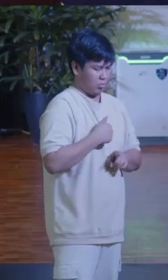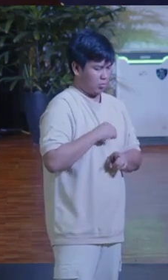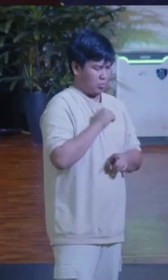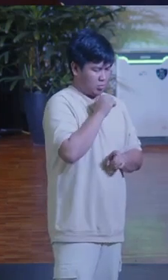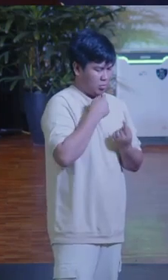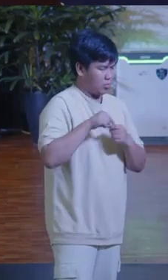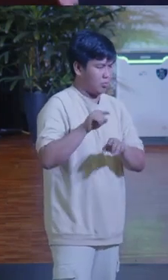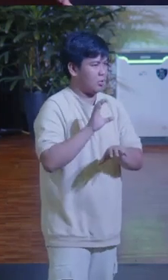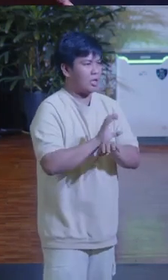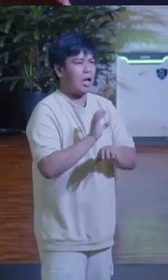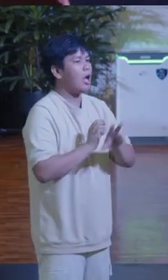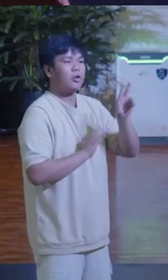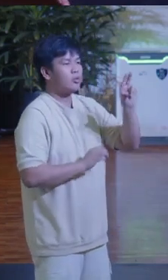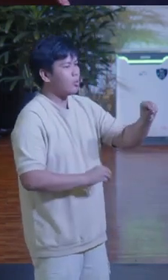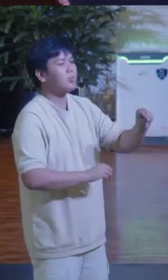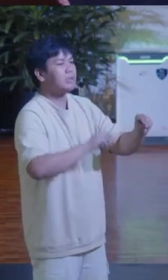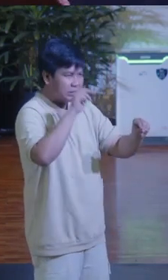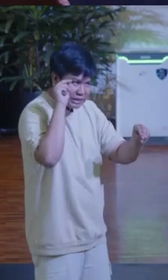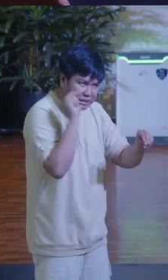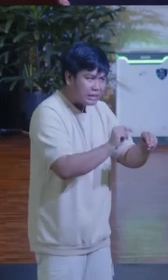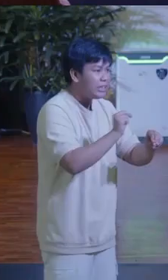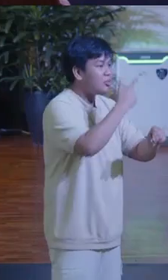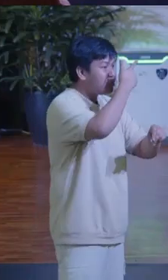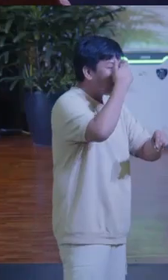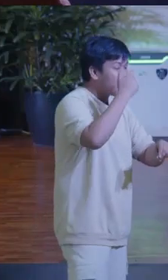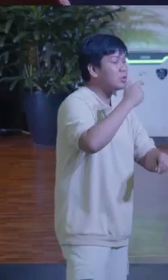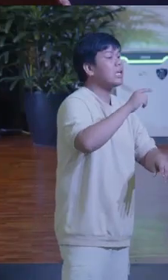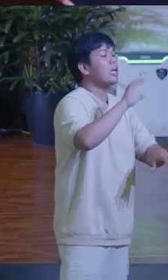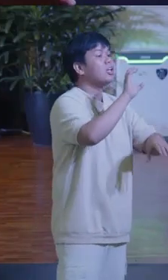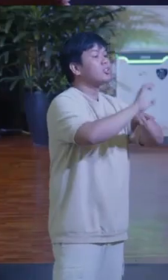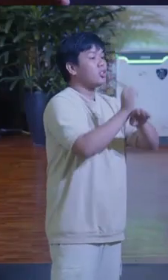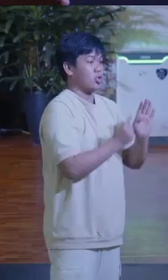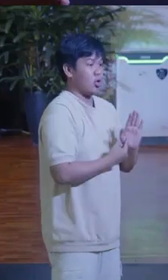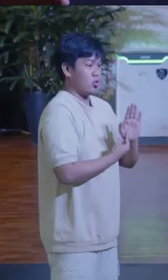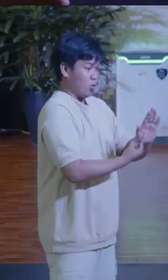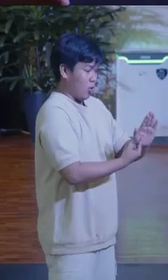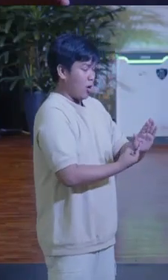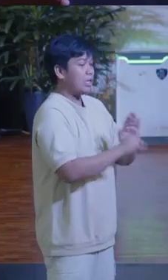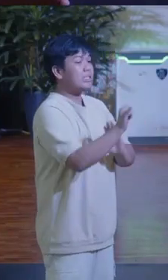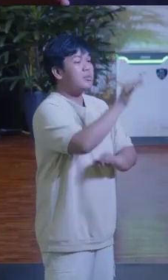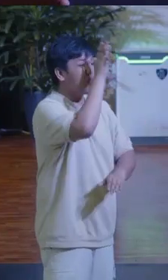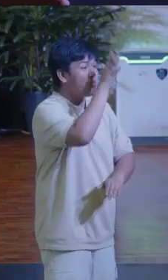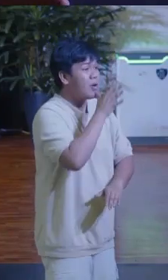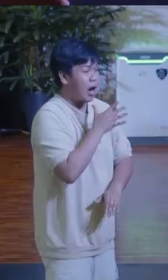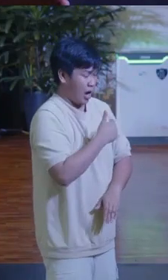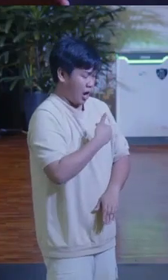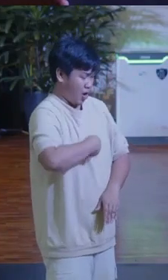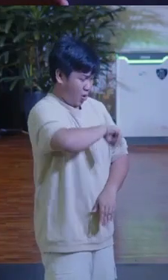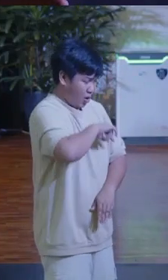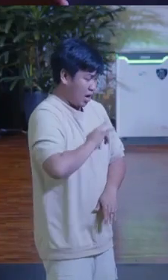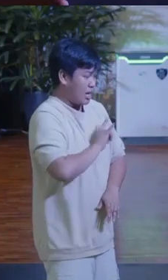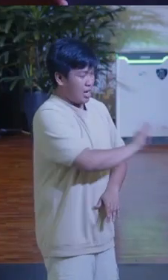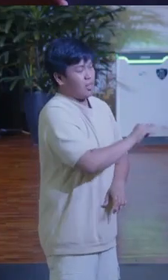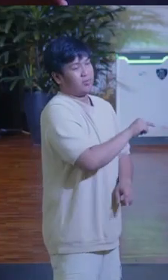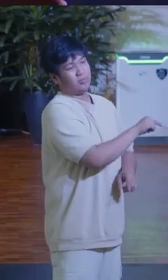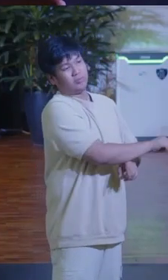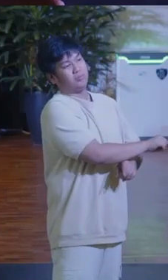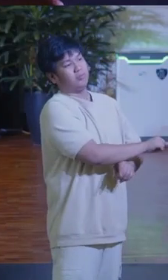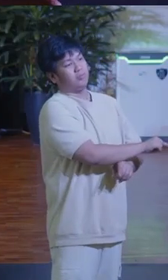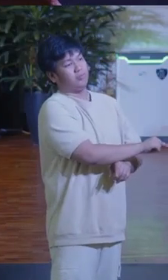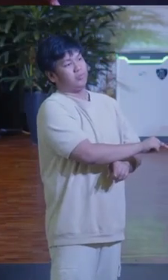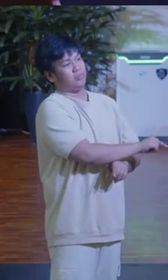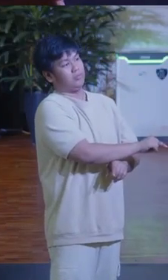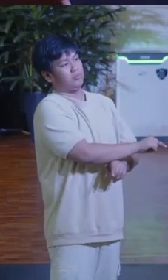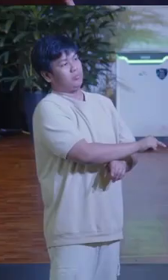Mas matimbang ang kalayaan natin sa ilalim ng kagandahang loob ng Panginoon. Ang sabi ni Pablo